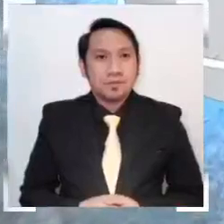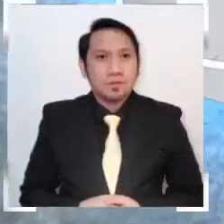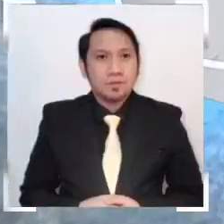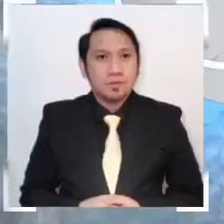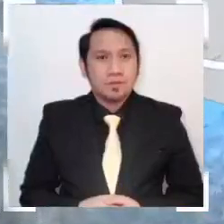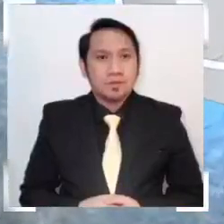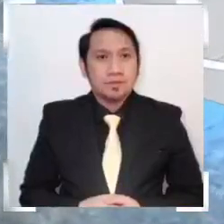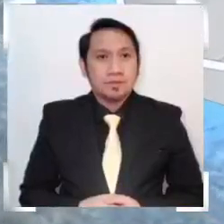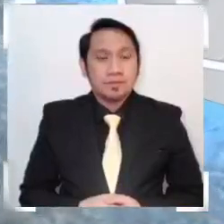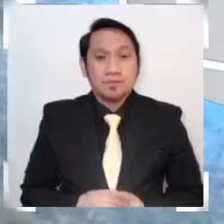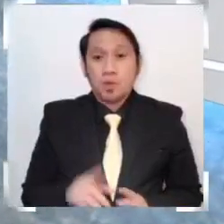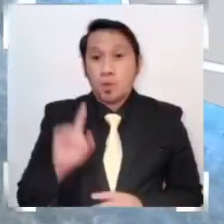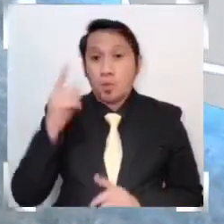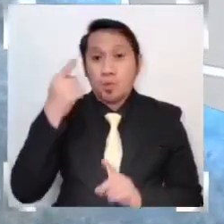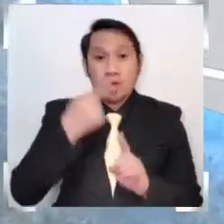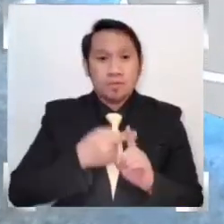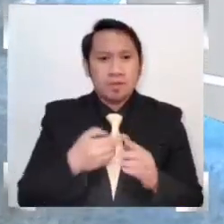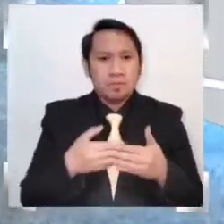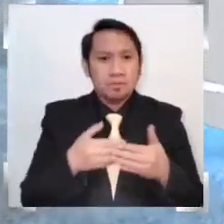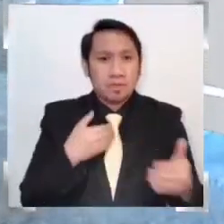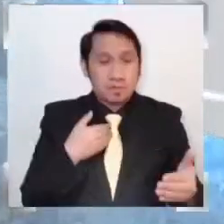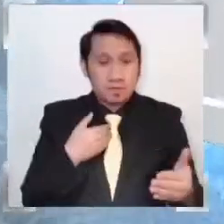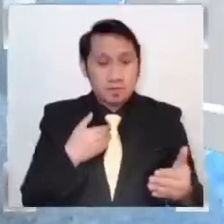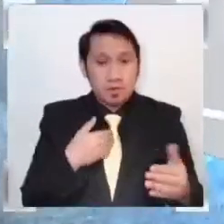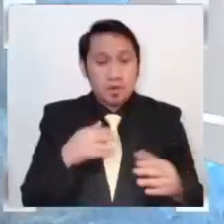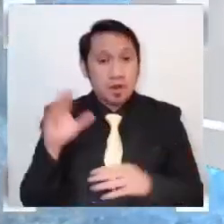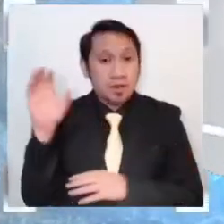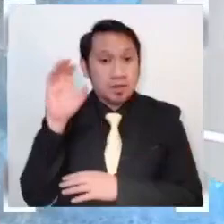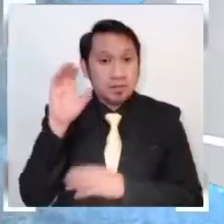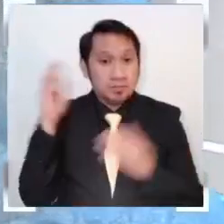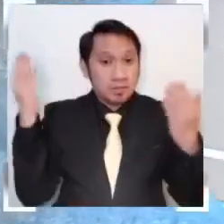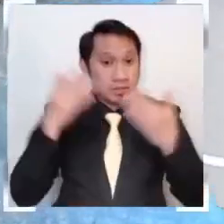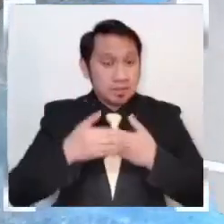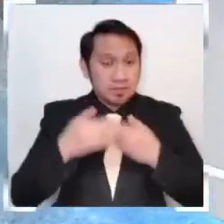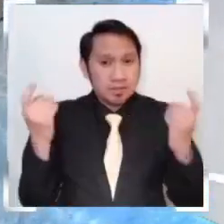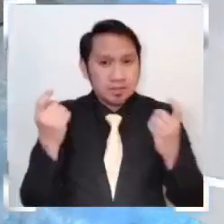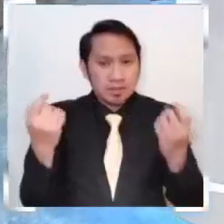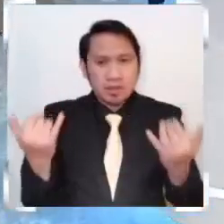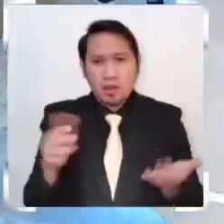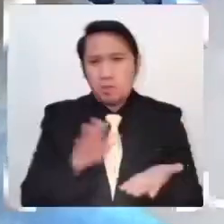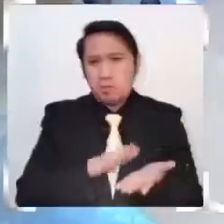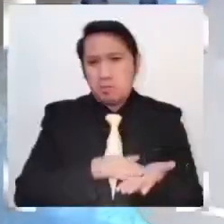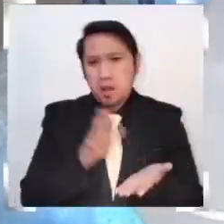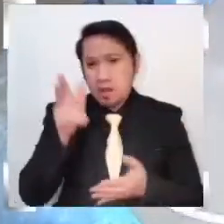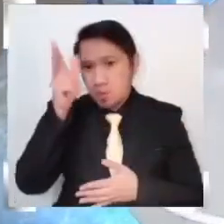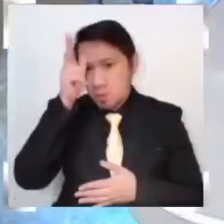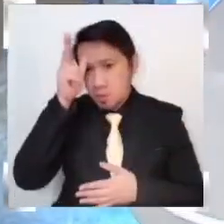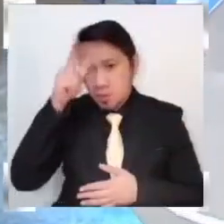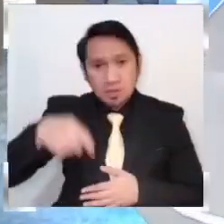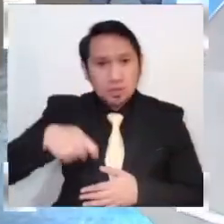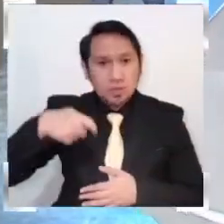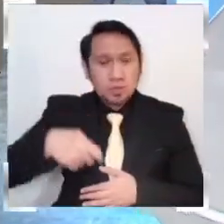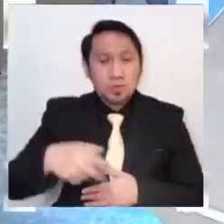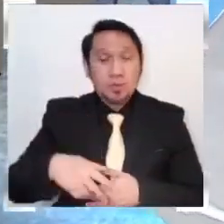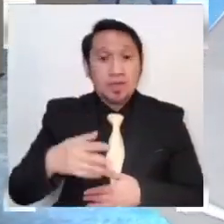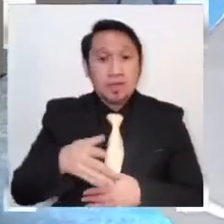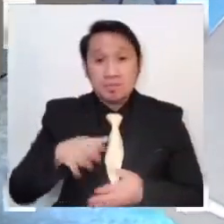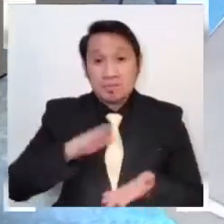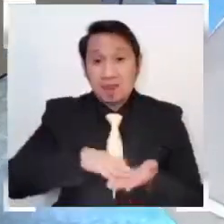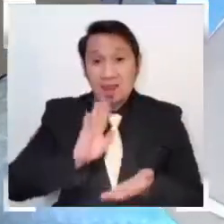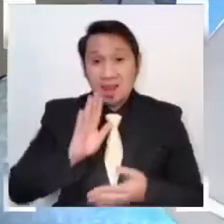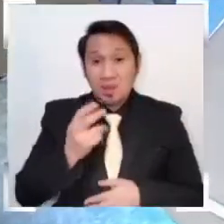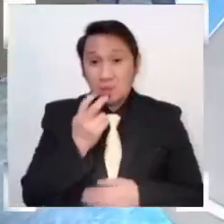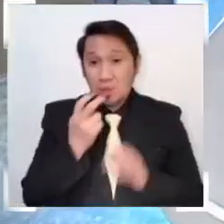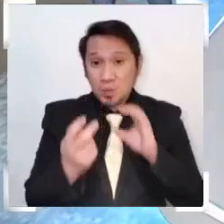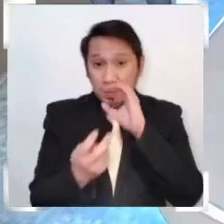Bahigit isang buwan bago mag Noche Buena, mahal na ang lechong manok at lechong baboy sa ilang tindahan. Pero ang sabi po ng Agriculture